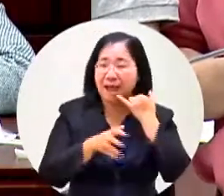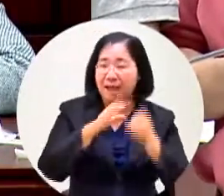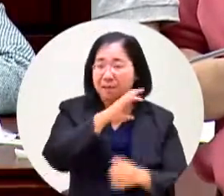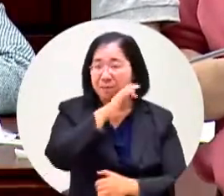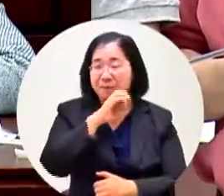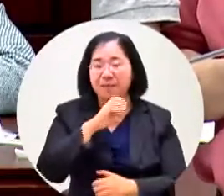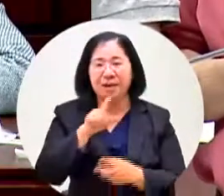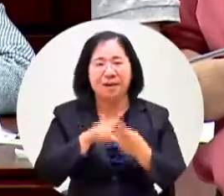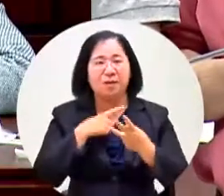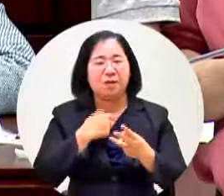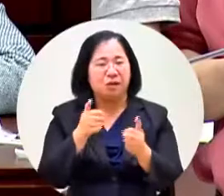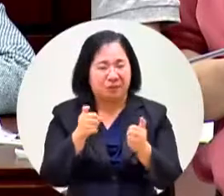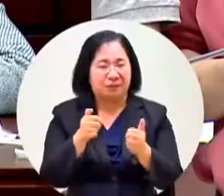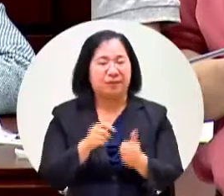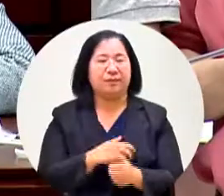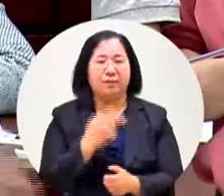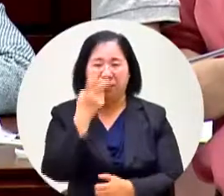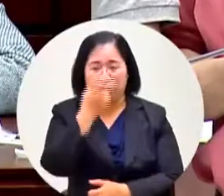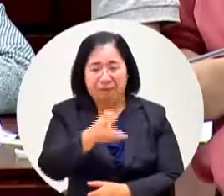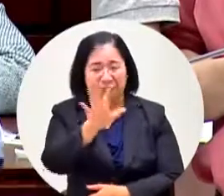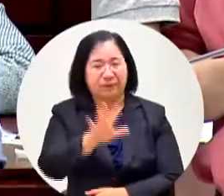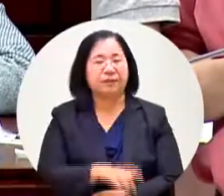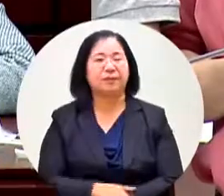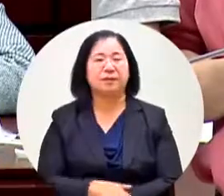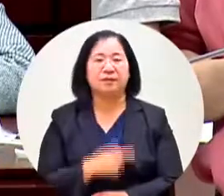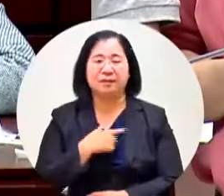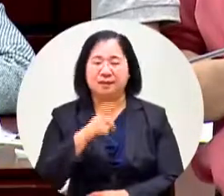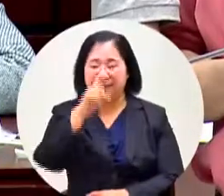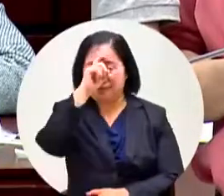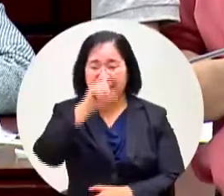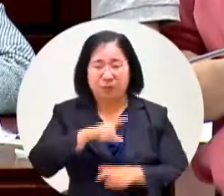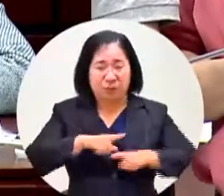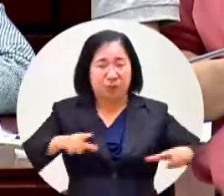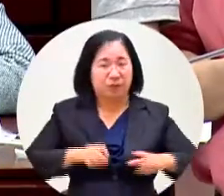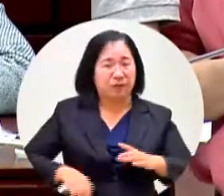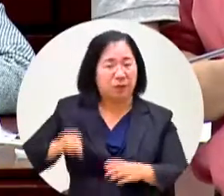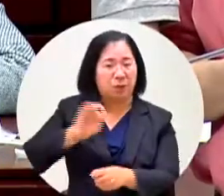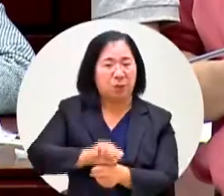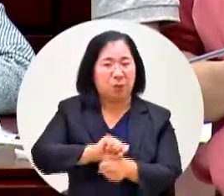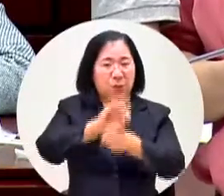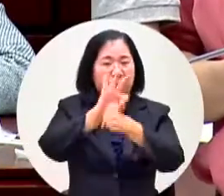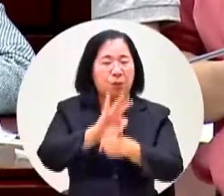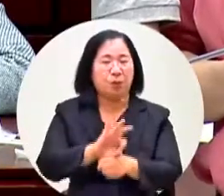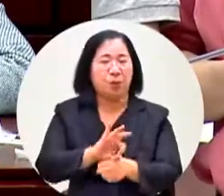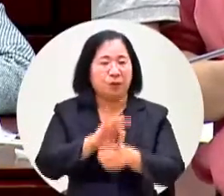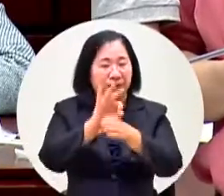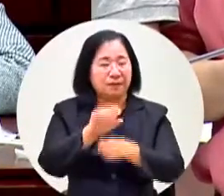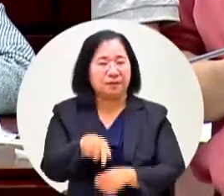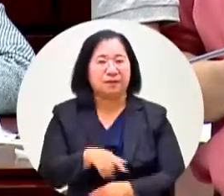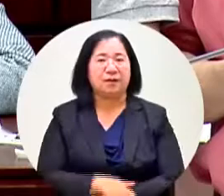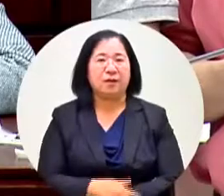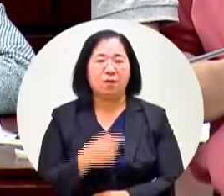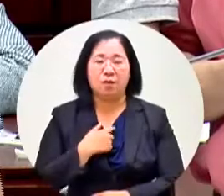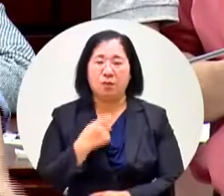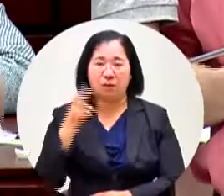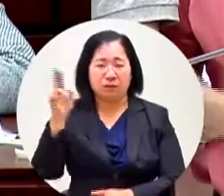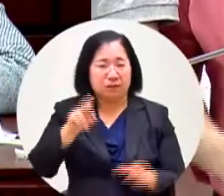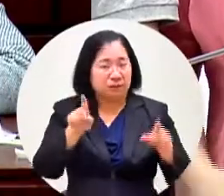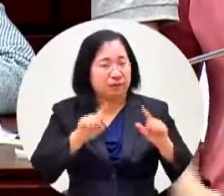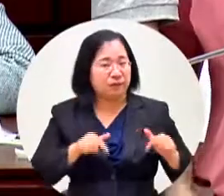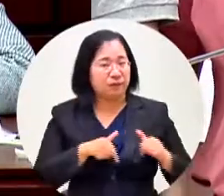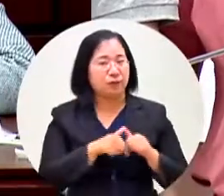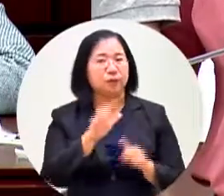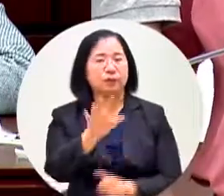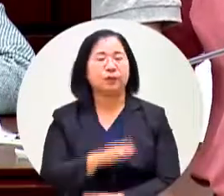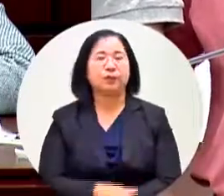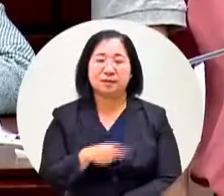司，还有海霸王，我都一个一个拜访。第一个感谢，第二个有没有可能扩大投资？像我觉得看到国巨，我也很